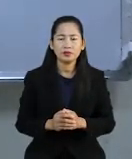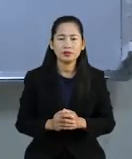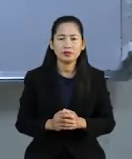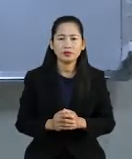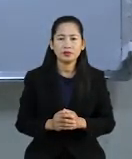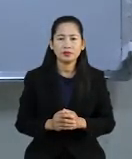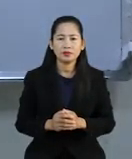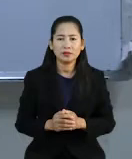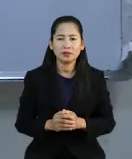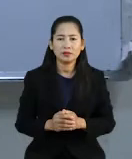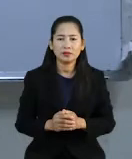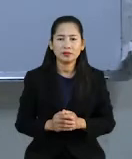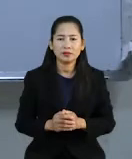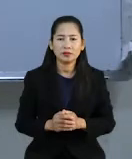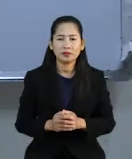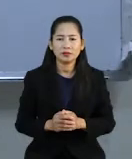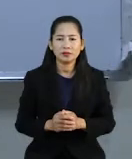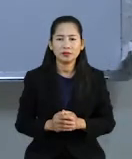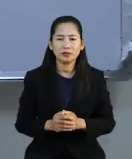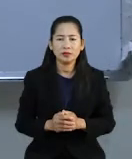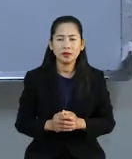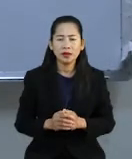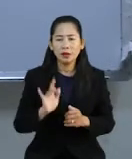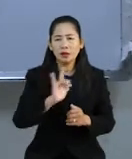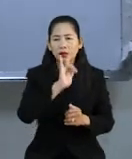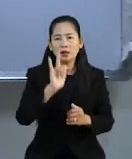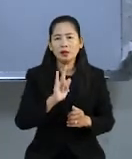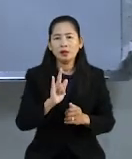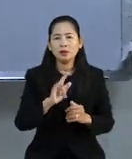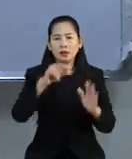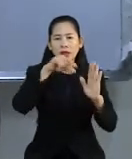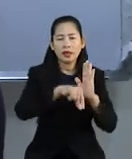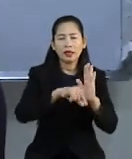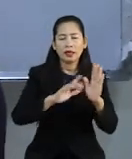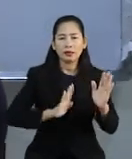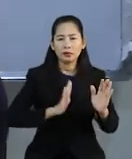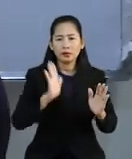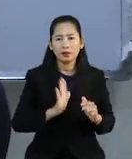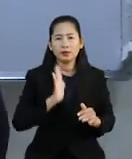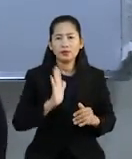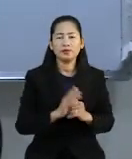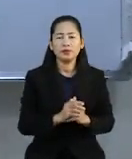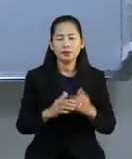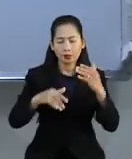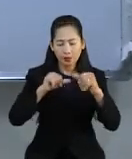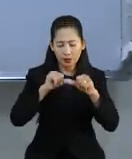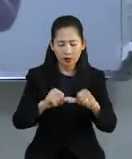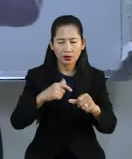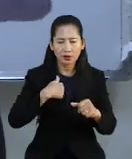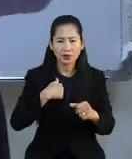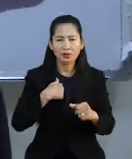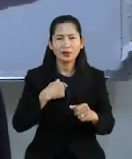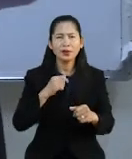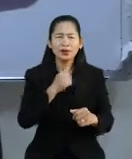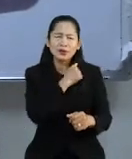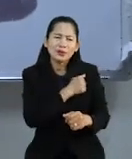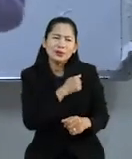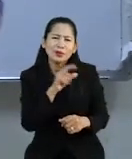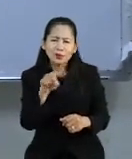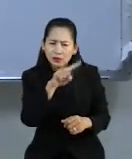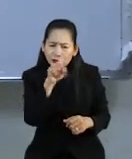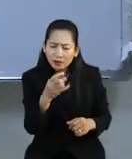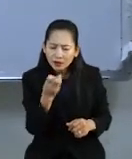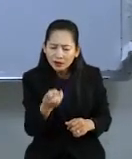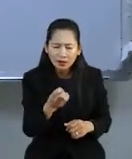nó cũng sắp đại tại mặt đó nó con á chà cái pra cái áo chúng ta sầm nuốt cua sầm chà bẩn to tiệt khi nhóm sầm xưa bẩn tật